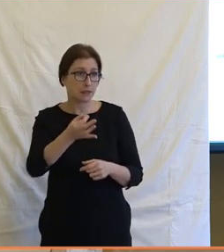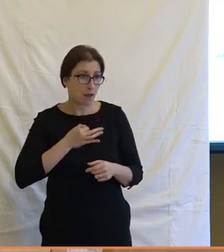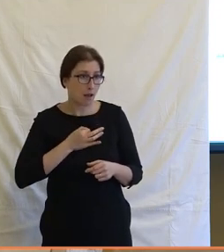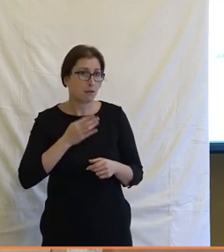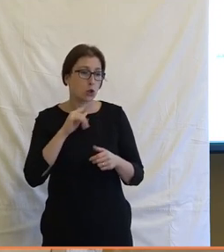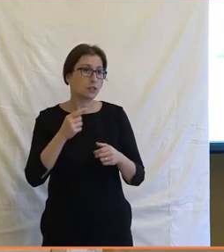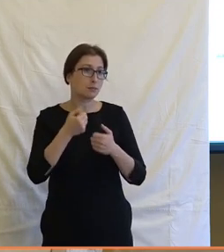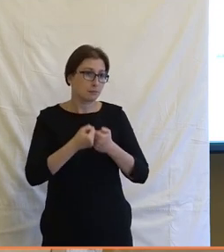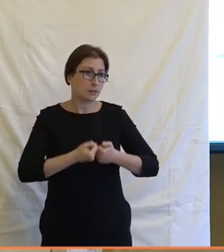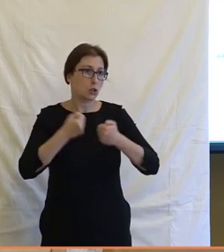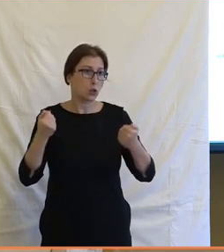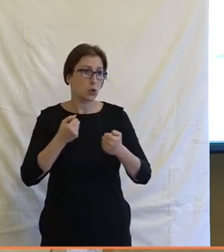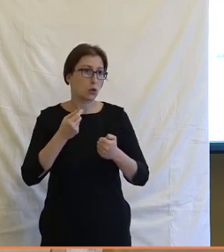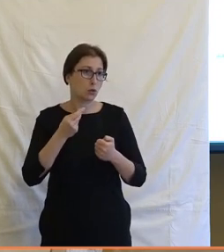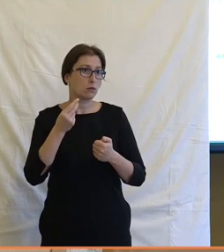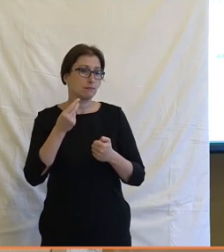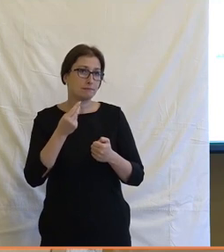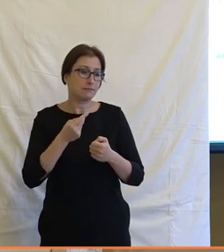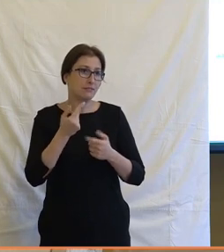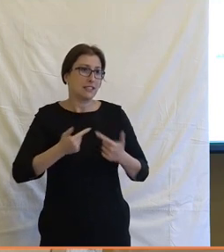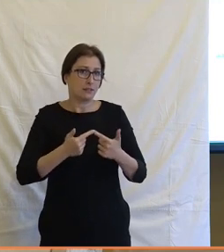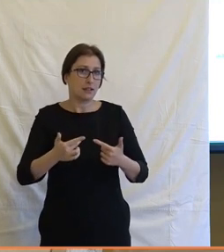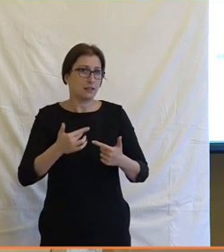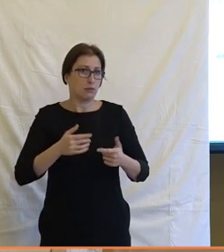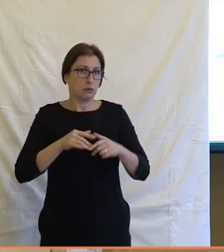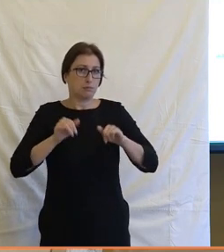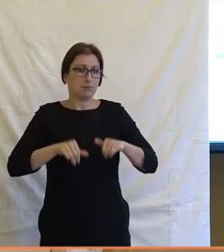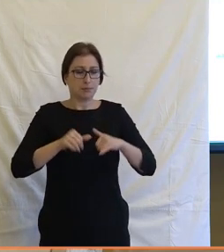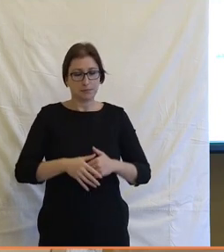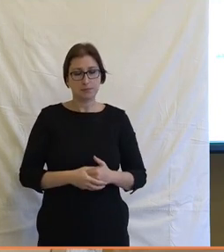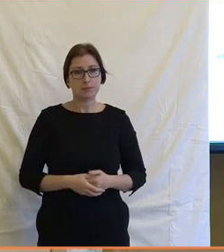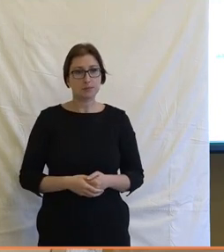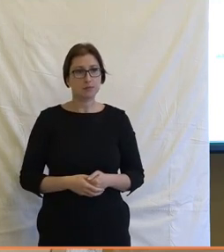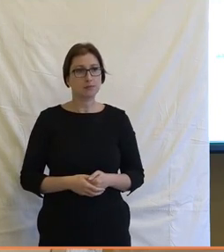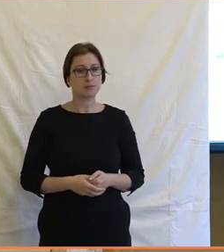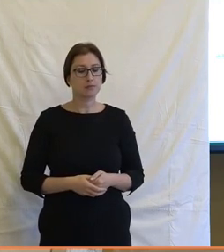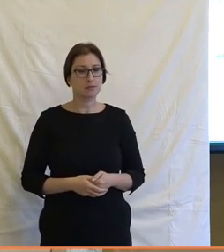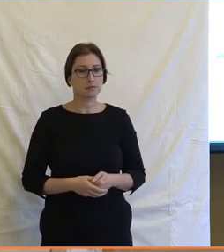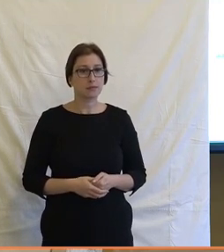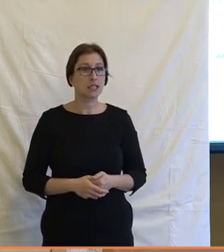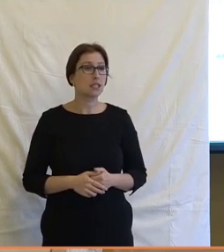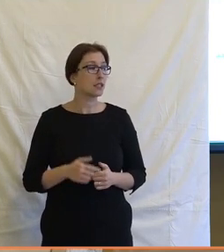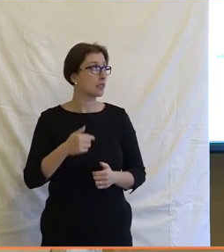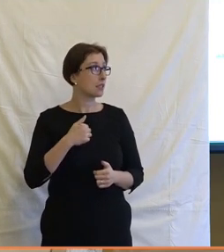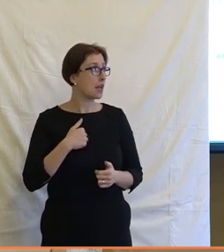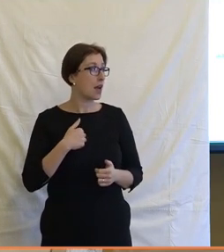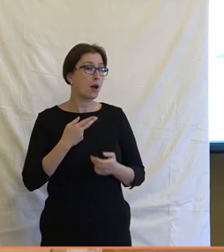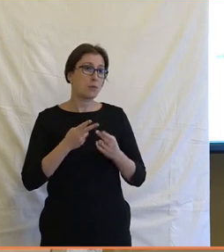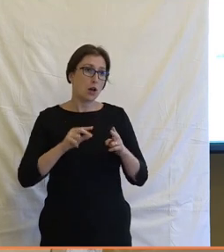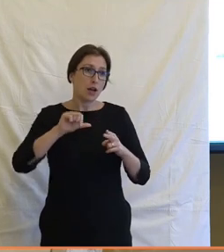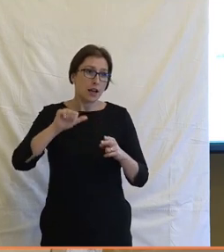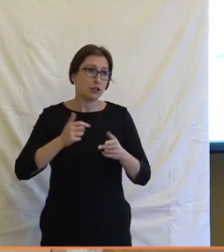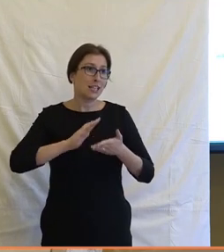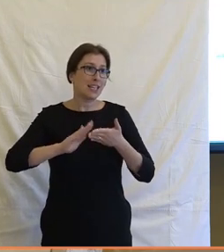uživatele Slido, ať nám když tak dovysvětlí. A já možná jenom